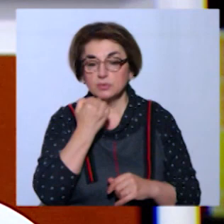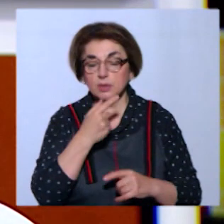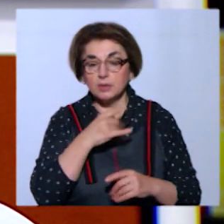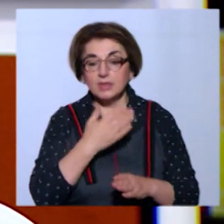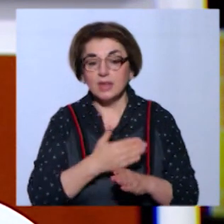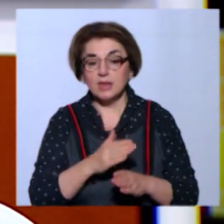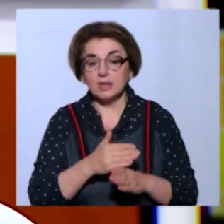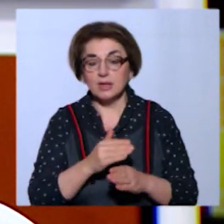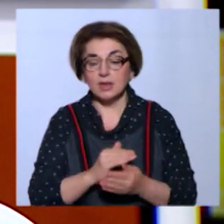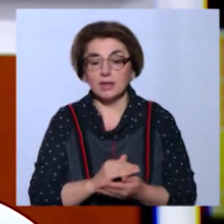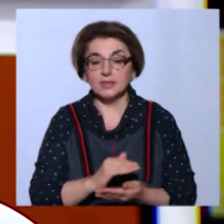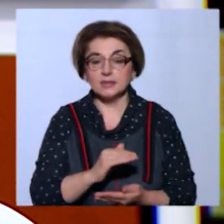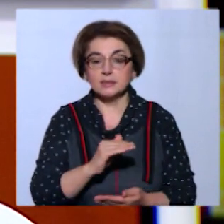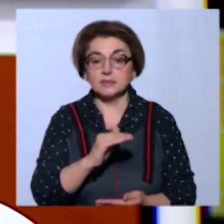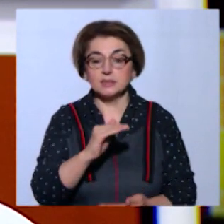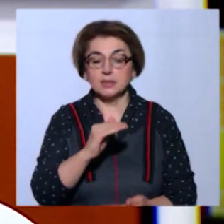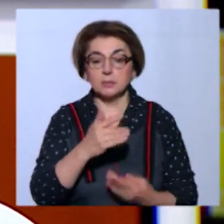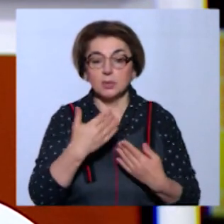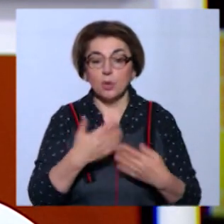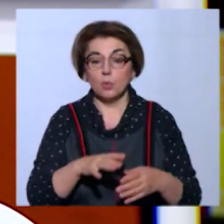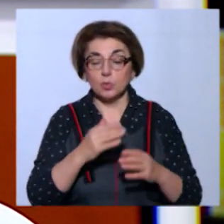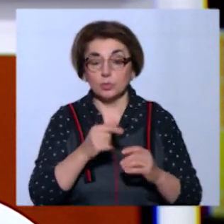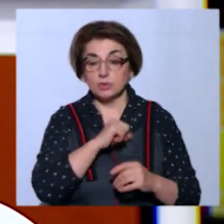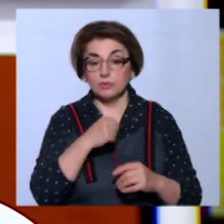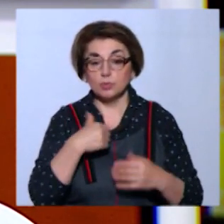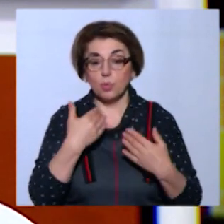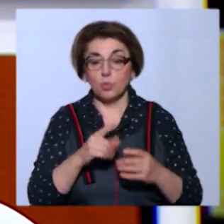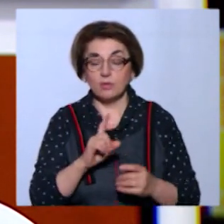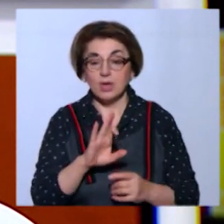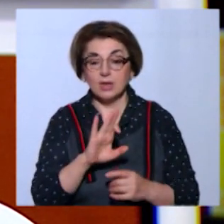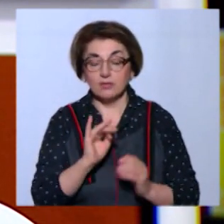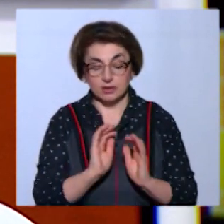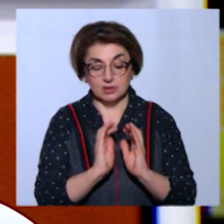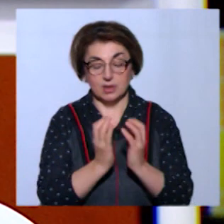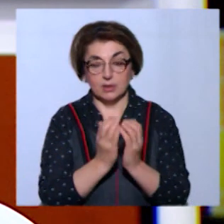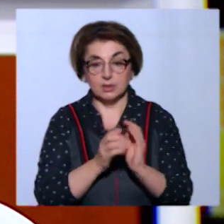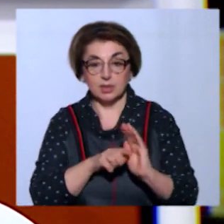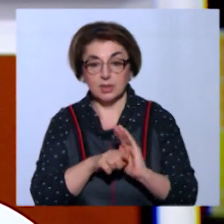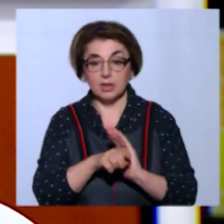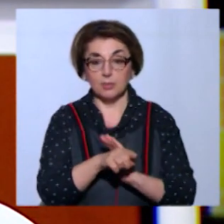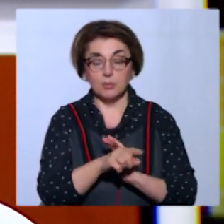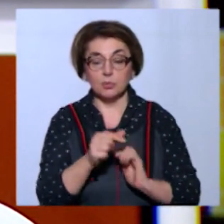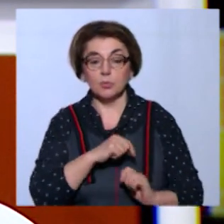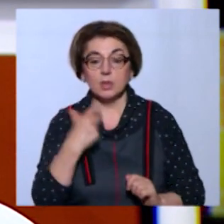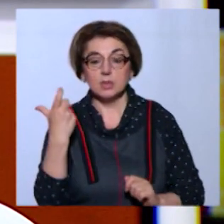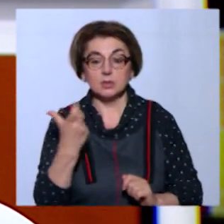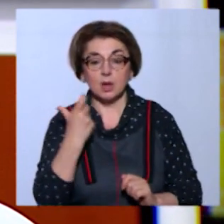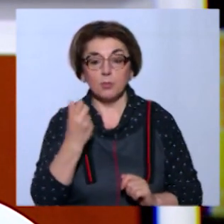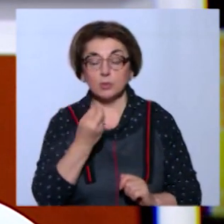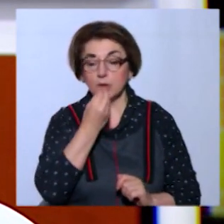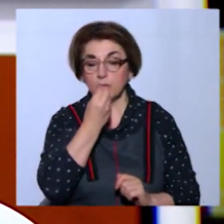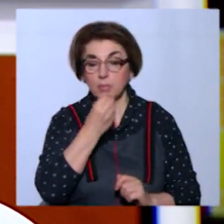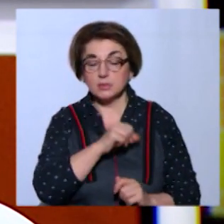როდესაც ჩანასახი გამოდის ქვირითიდან, ის უკვე დამოუკიდებელ კვებას იწყებს. მას